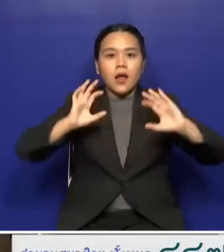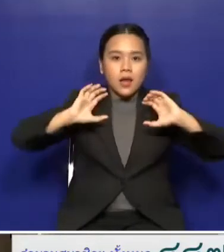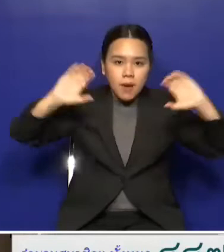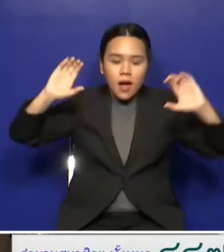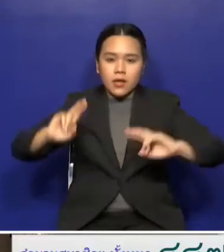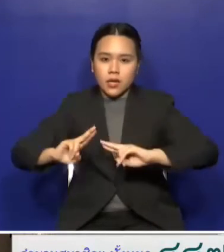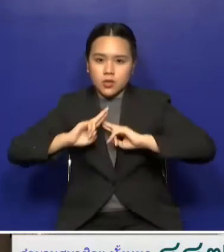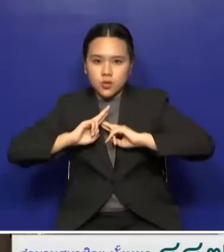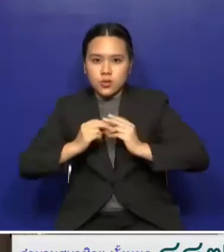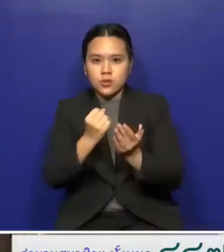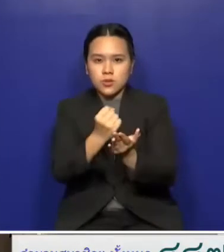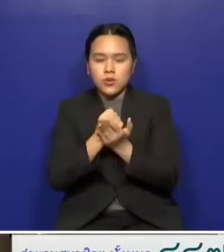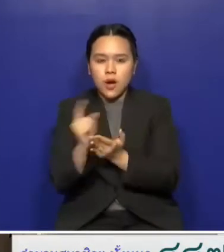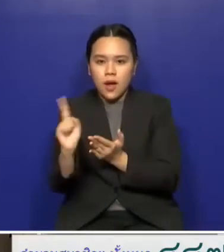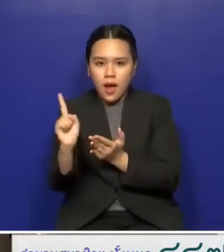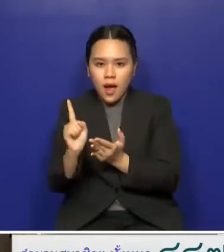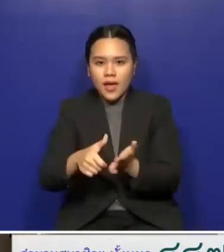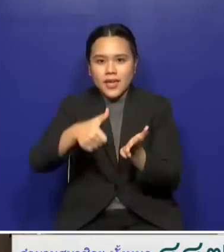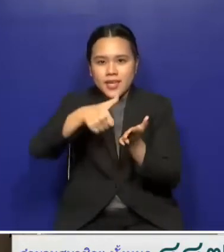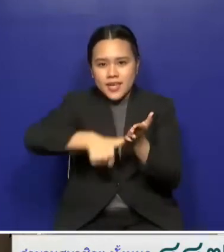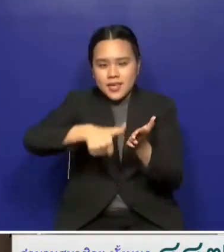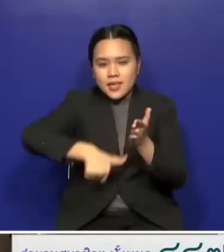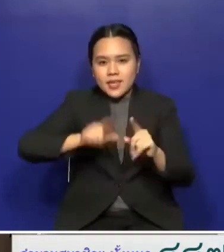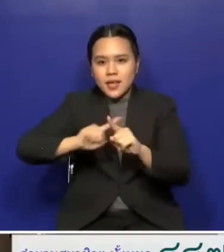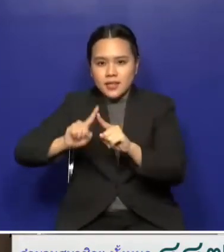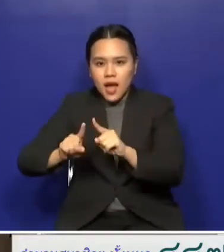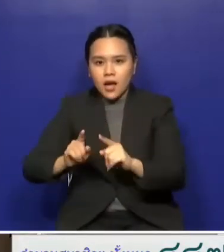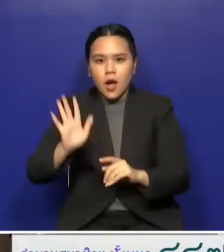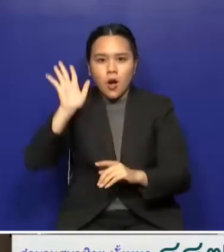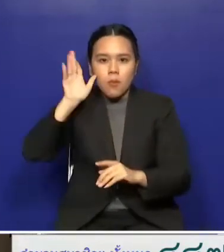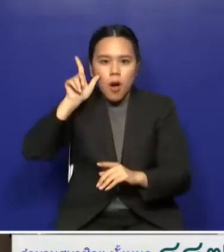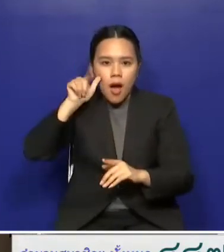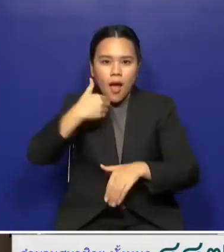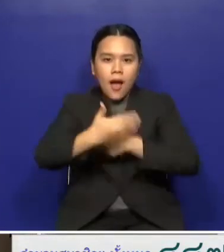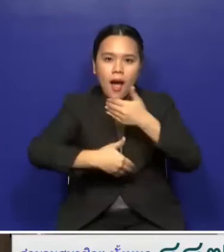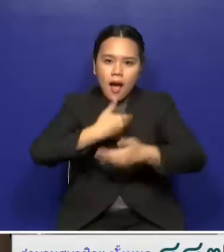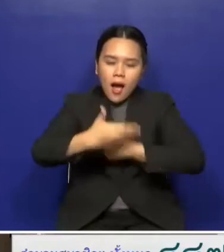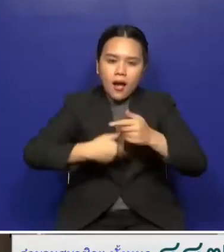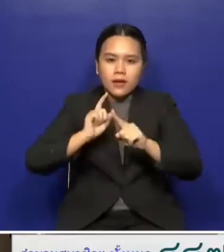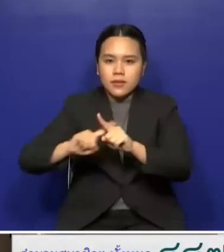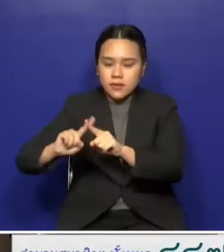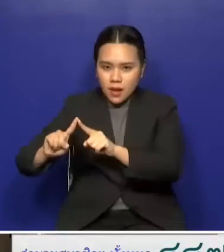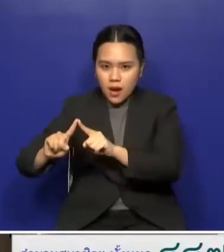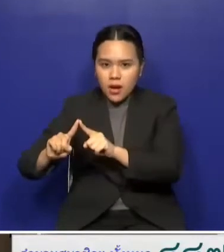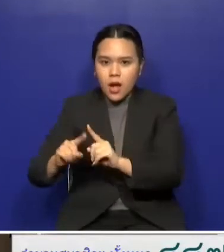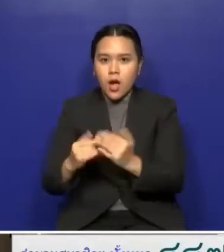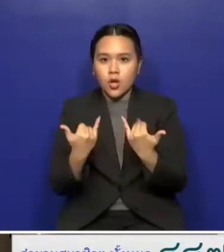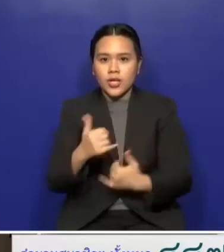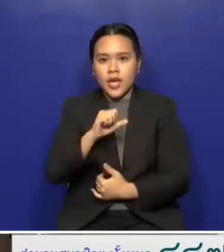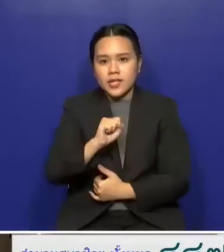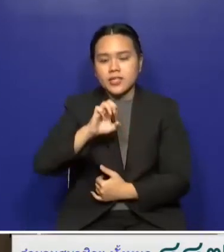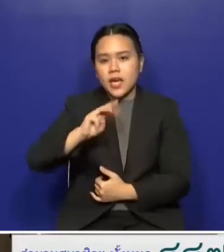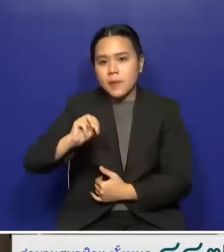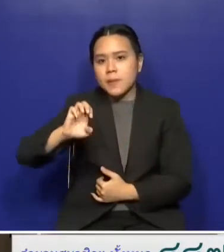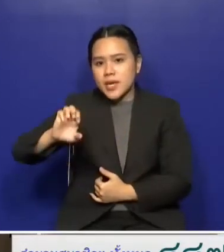ดาวน์หนี้สินเพิ่มเติมให้กับพ่อค้าแม่ขายธุรกิจ SME ที่ต้องโดนล็อกดาวน์ไปกับการแพร่ระบาดในครั้งนี้ด้ว